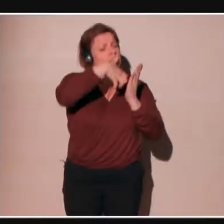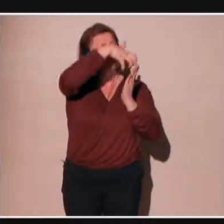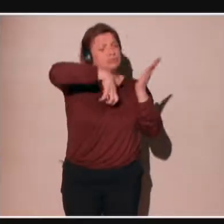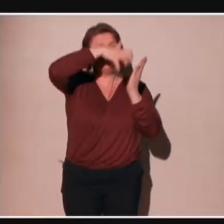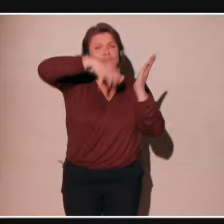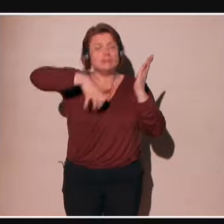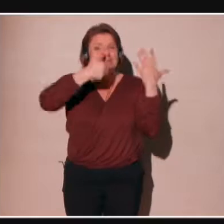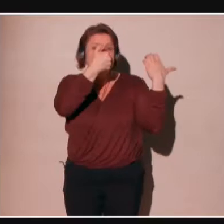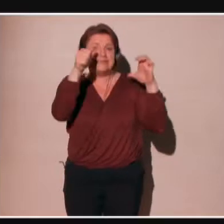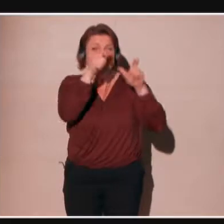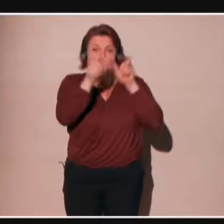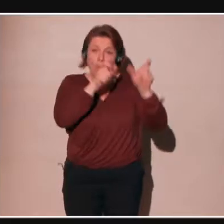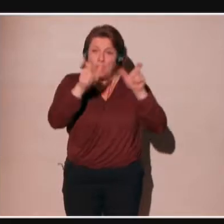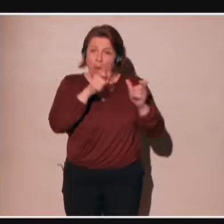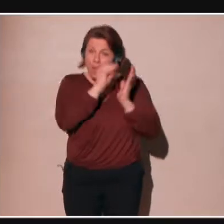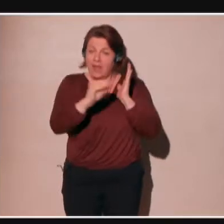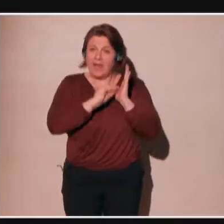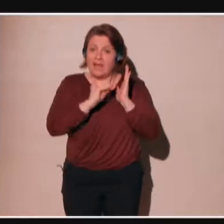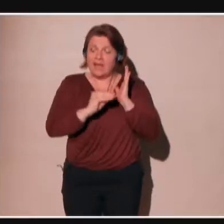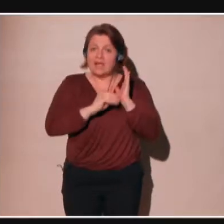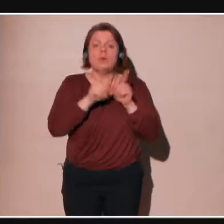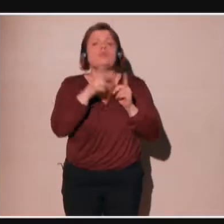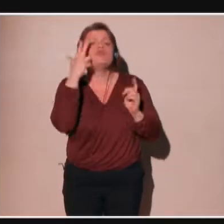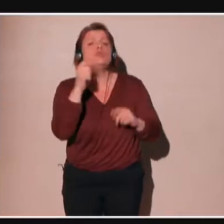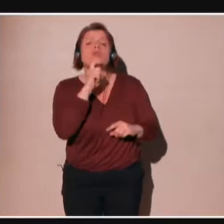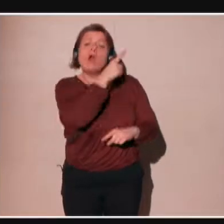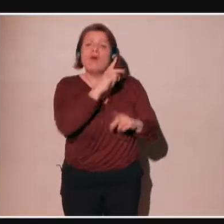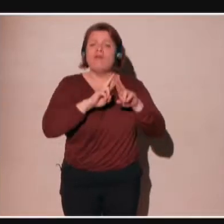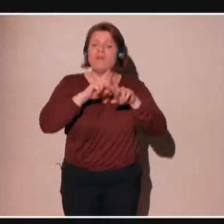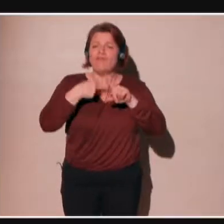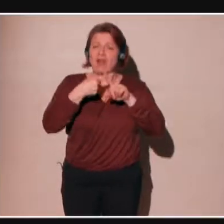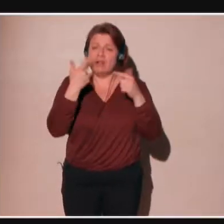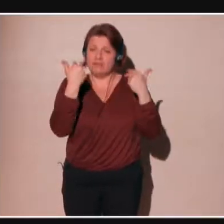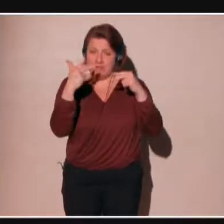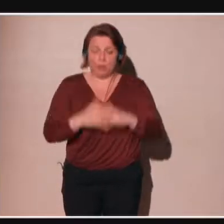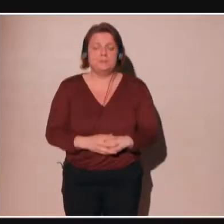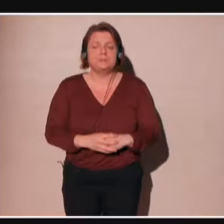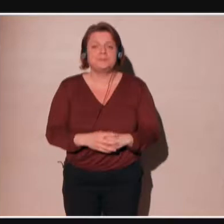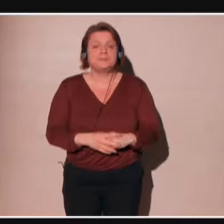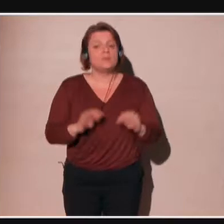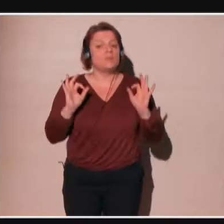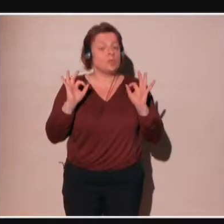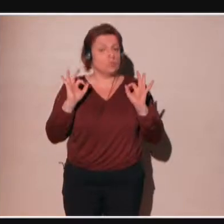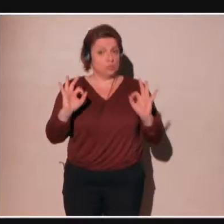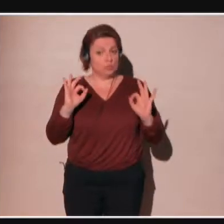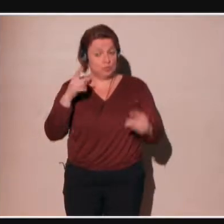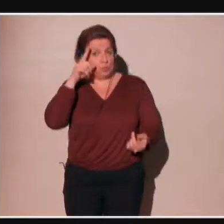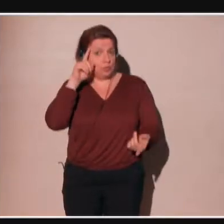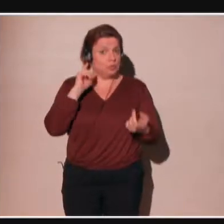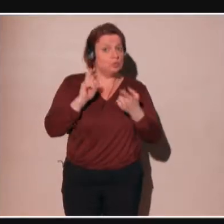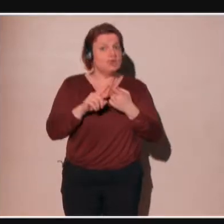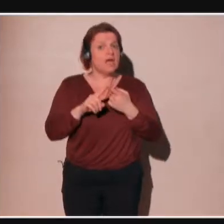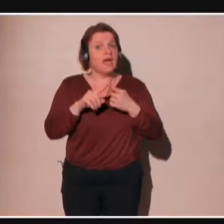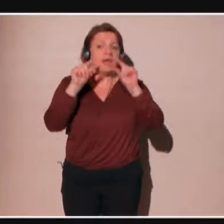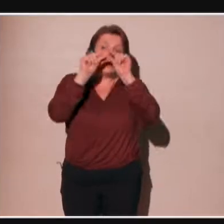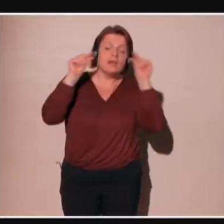mots, comme celle que l'on a vue à l'image, et comme le sujet qui est écrit à l'écran sur